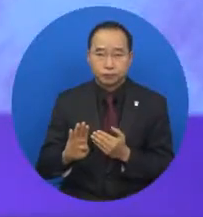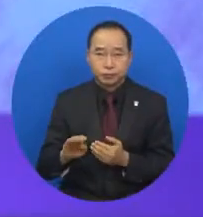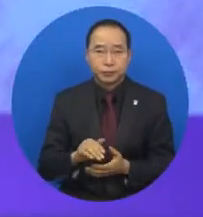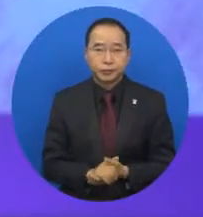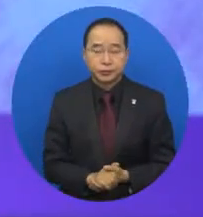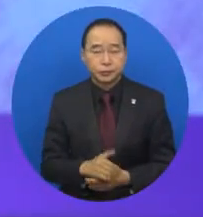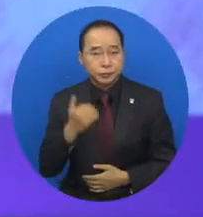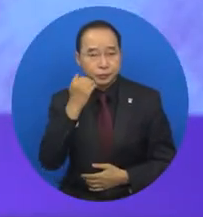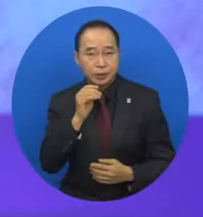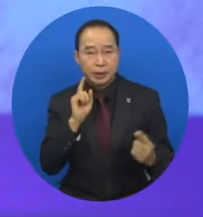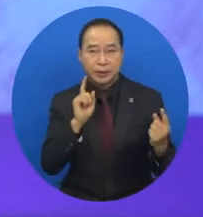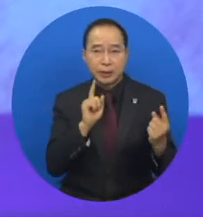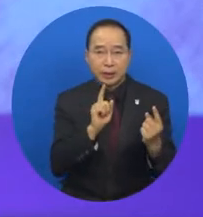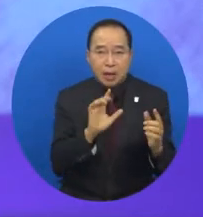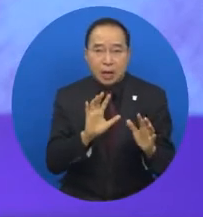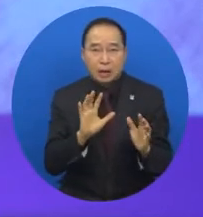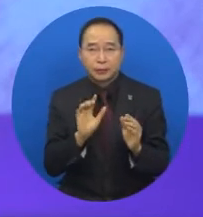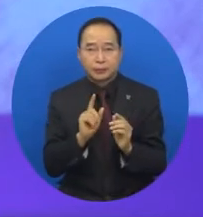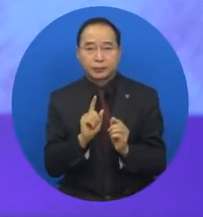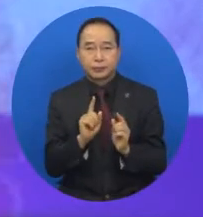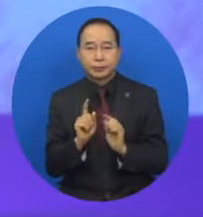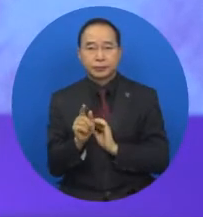근데 그 이후로 저는